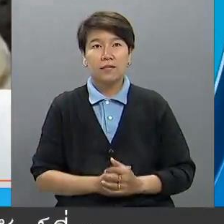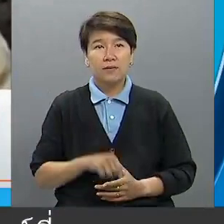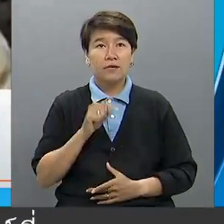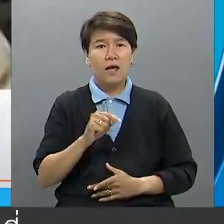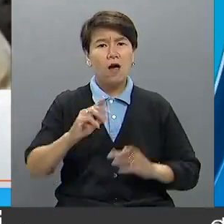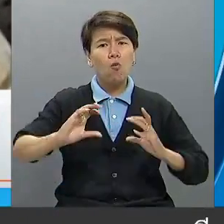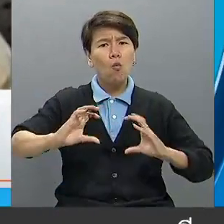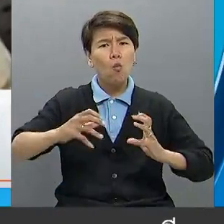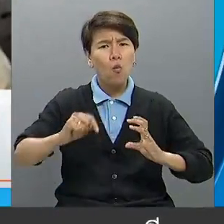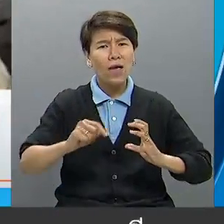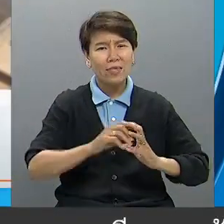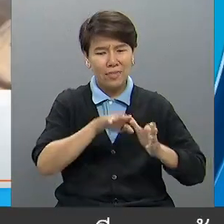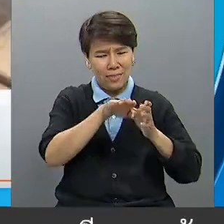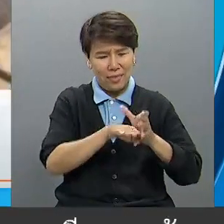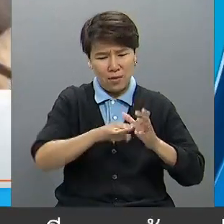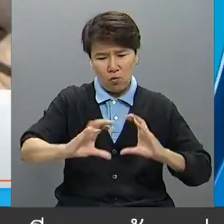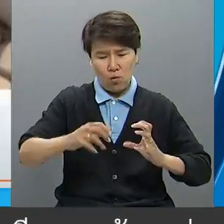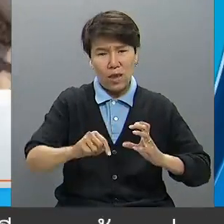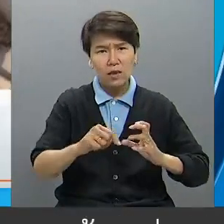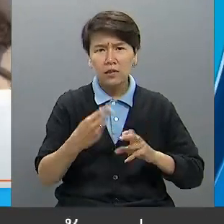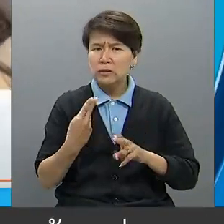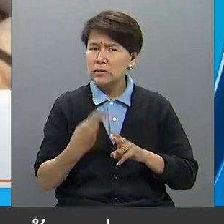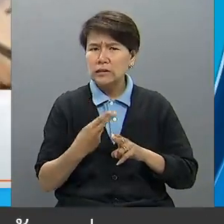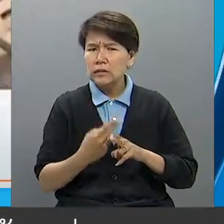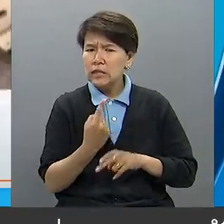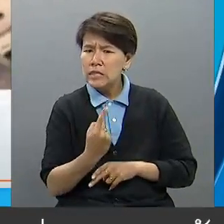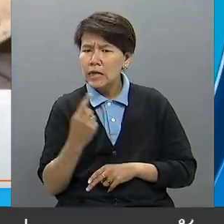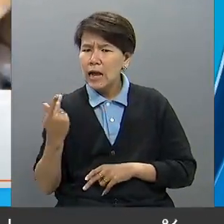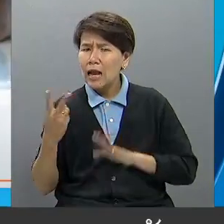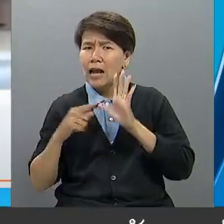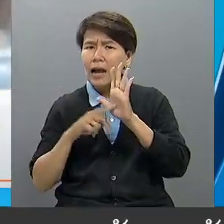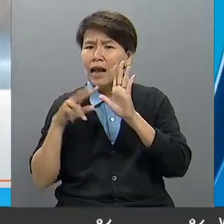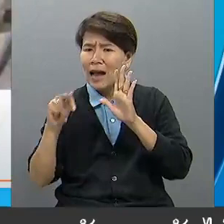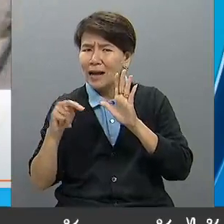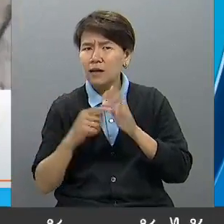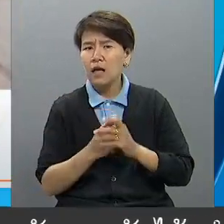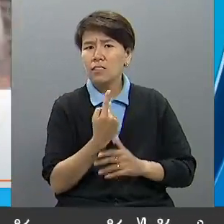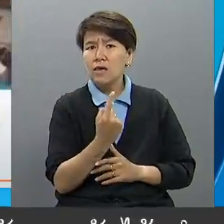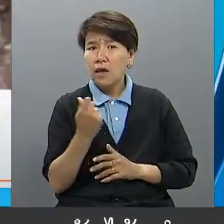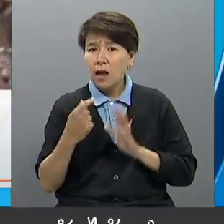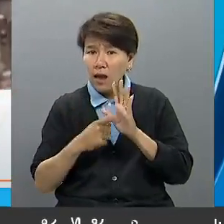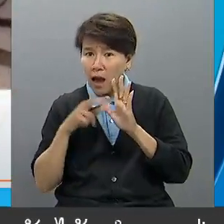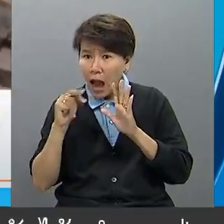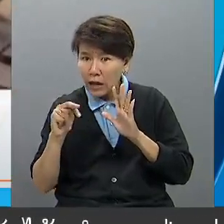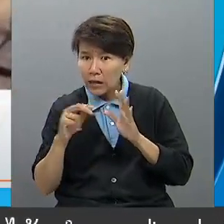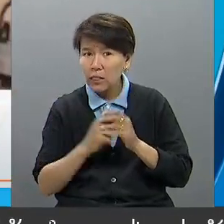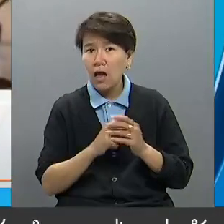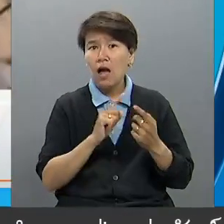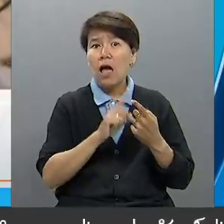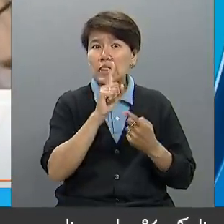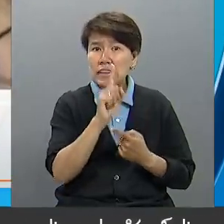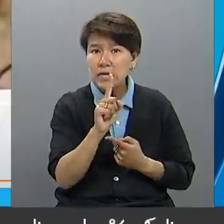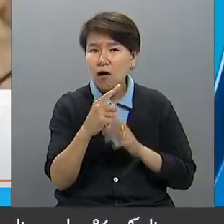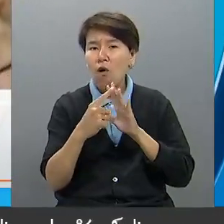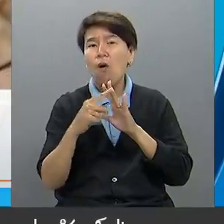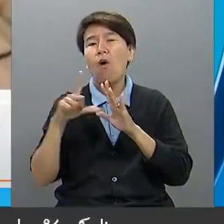ผมยังคิดว่าเอ๊ะจะเรียกเป็นคันหรือจะเรียกเป็นอันหรืออะไรกันแน่ สุดท้ายเรียกเป็นเล่ม เรียกเป็นเล่มหลายคนเนี่ยอาจจะแบบไม่รู้หรือว่าเคยรู้ม